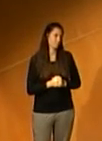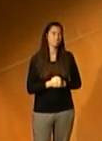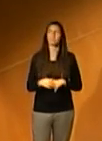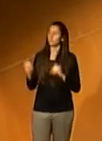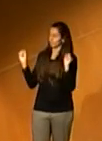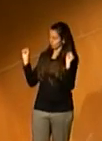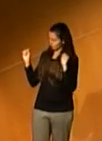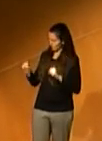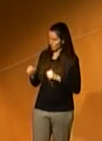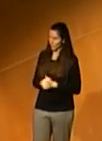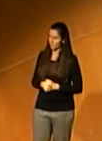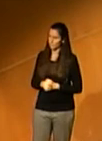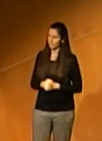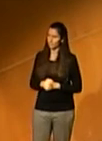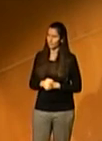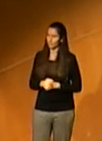D'accord.